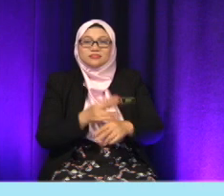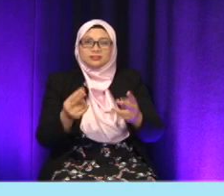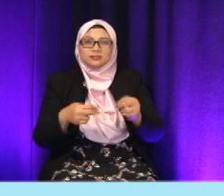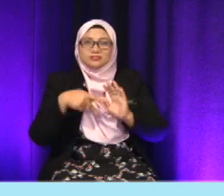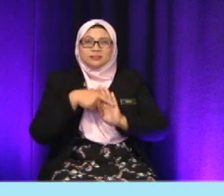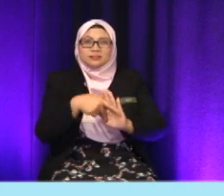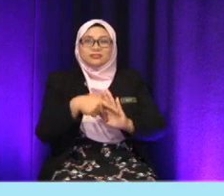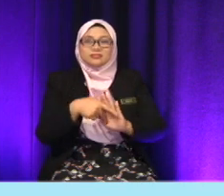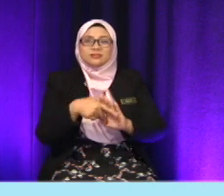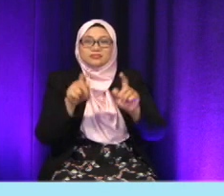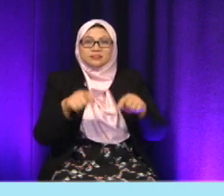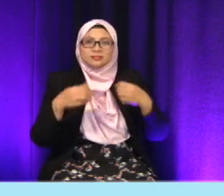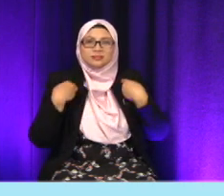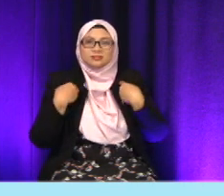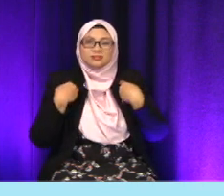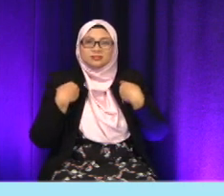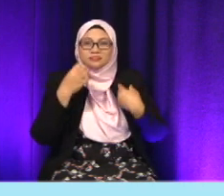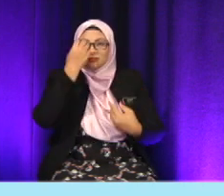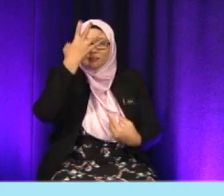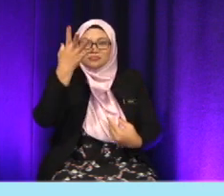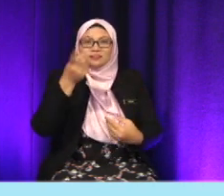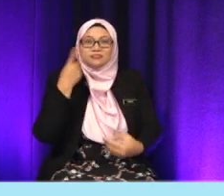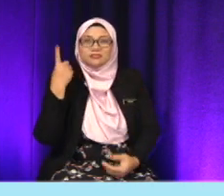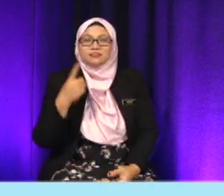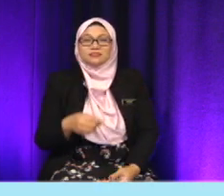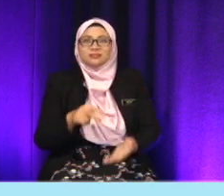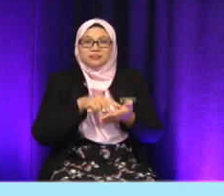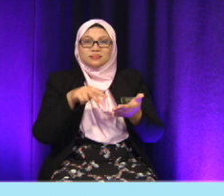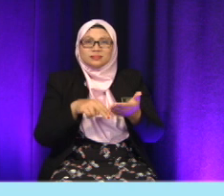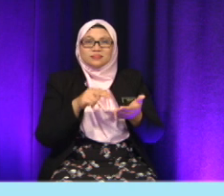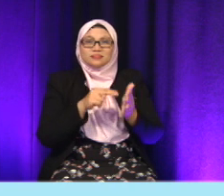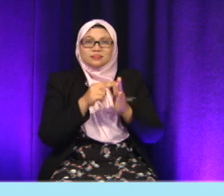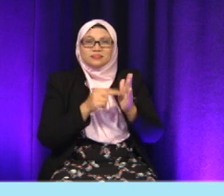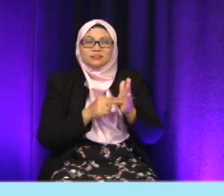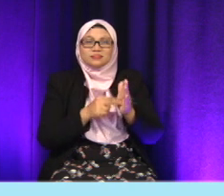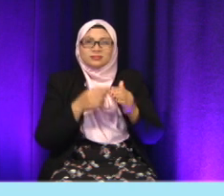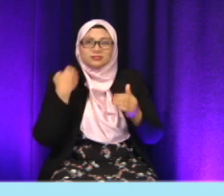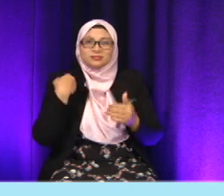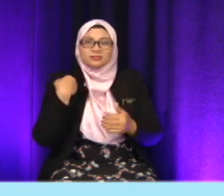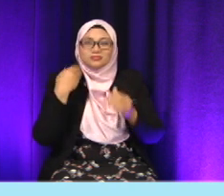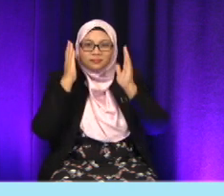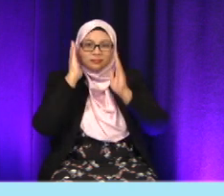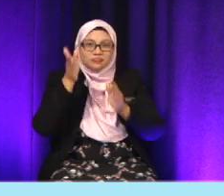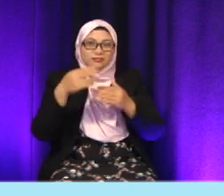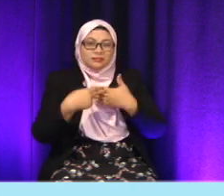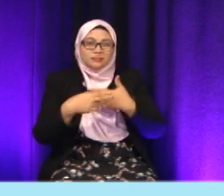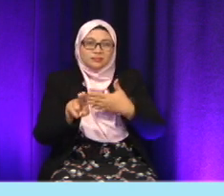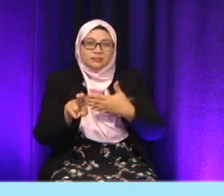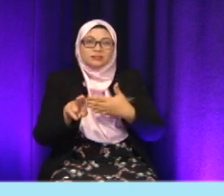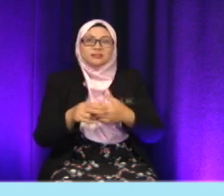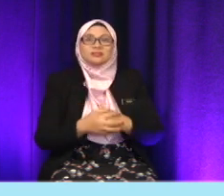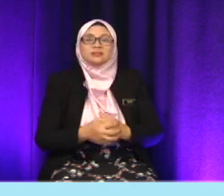di clay dulu di sini dan nilai itu oke dihantah kepada sistem doa-dok print